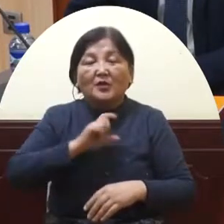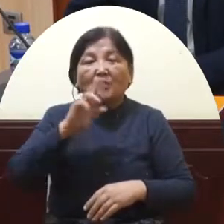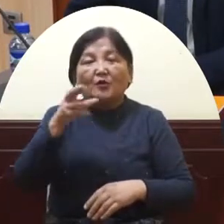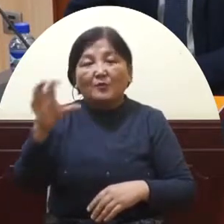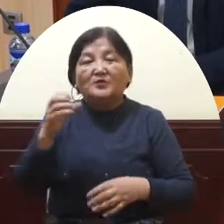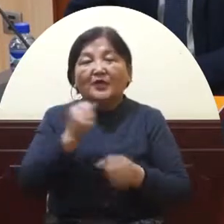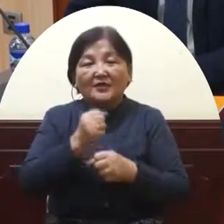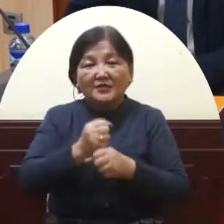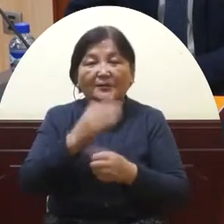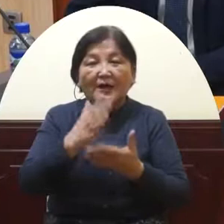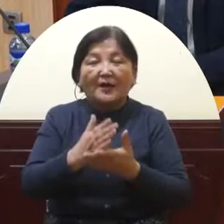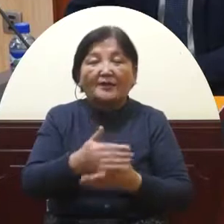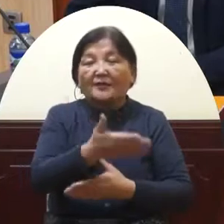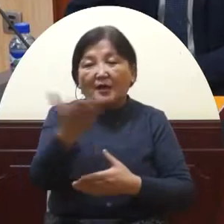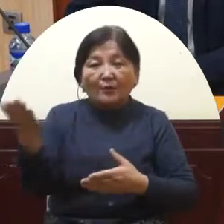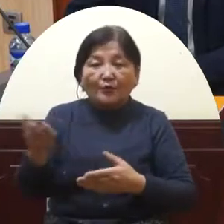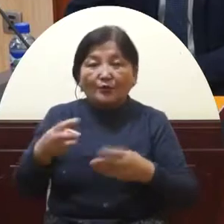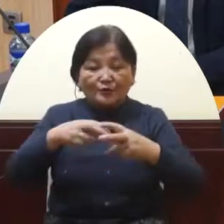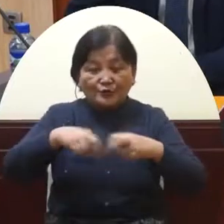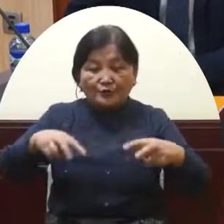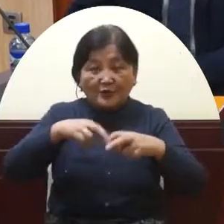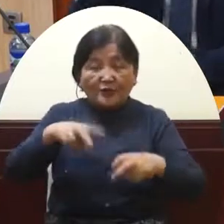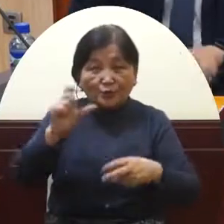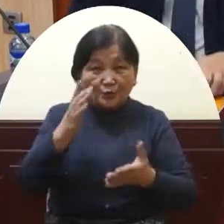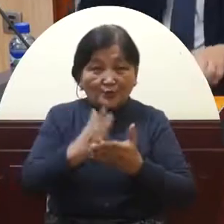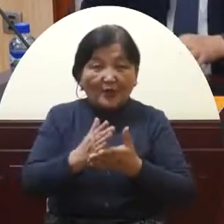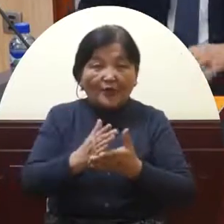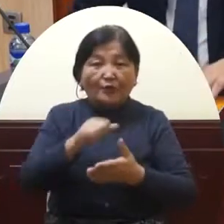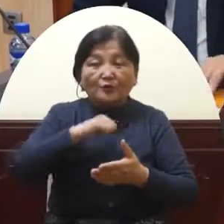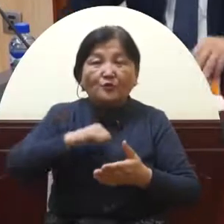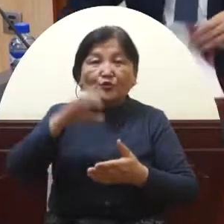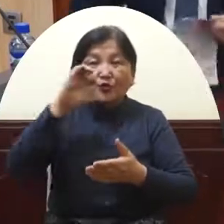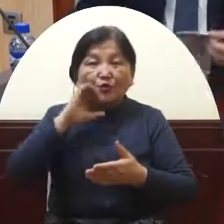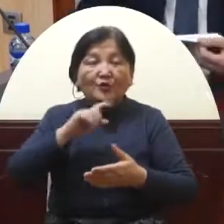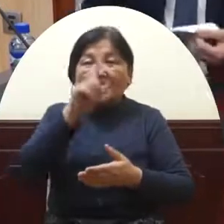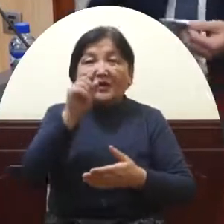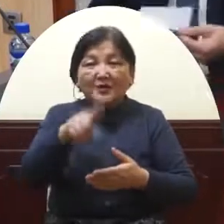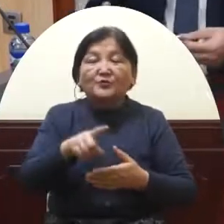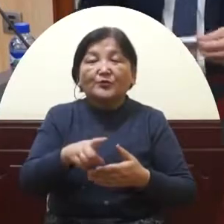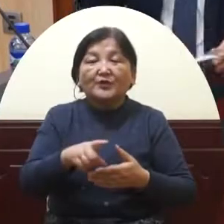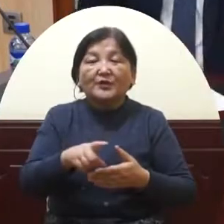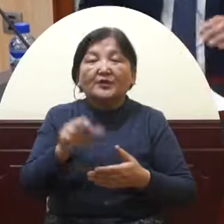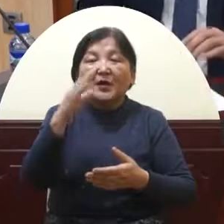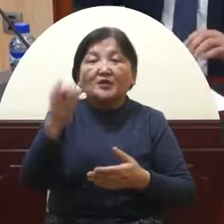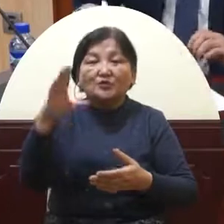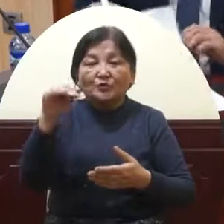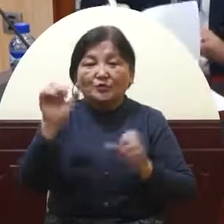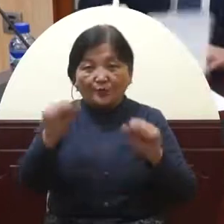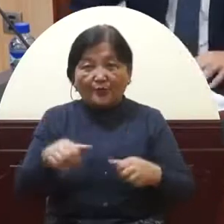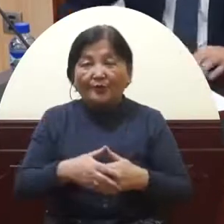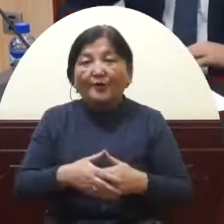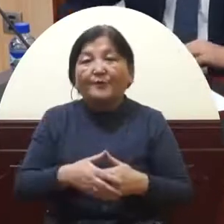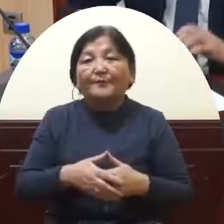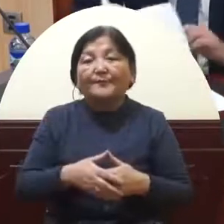ингээд та бүдээс одоо судлаач гэрт одоо сонирсан асуудал асууж бас ханд байдлаар хийж ахив үзвэн. Тэгээд та